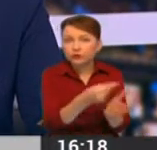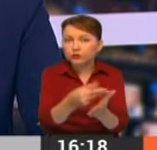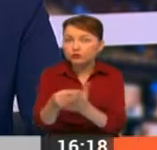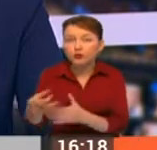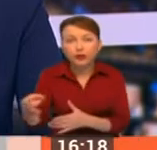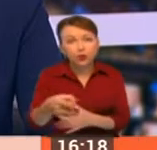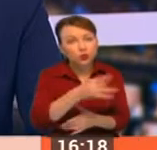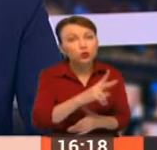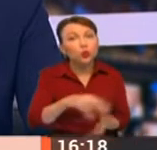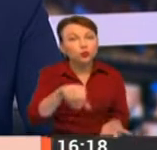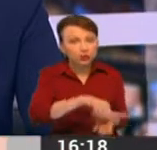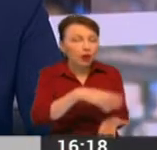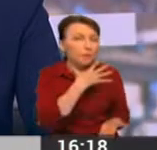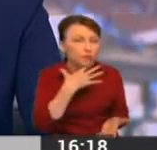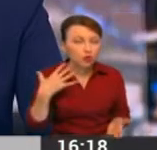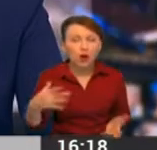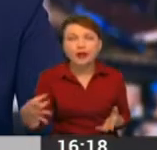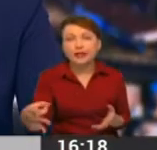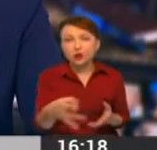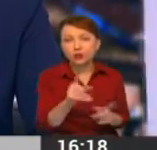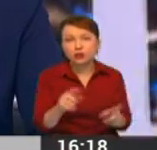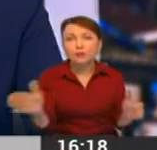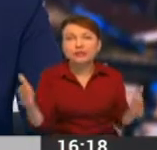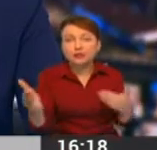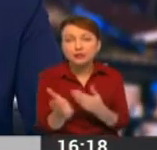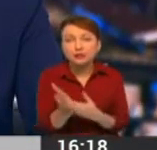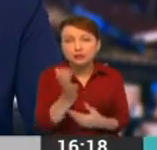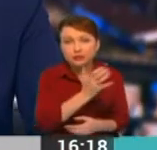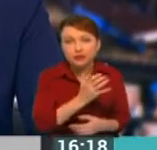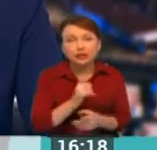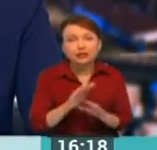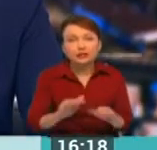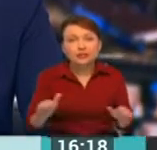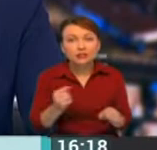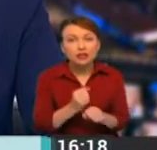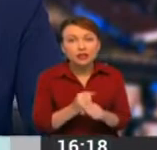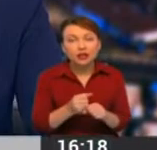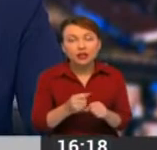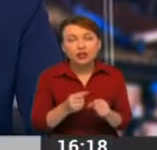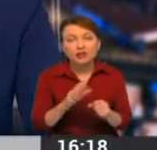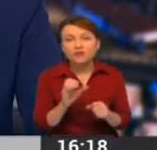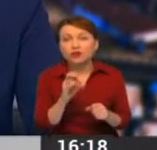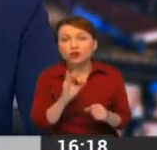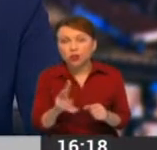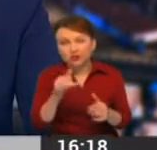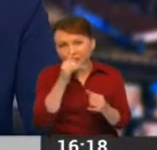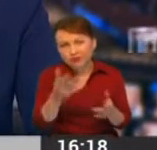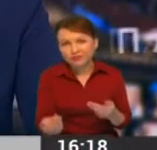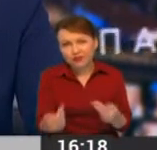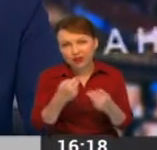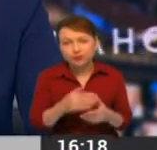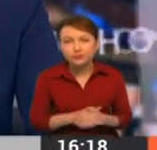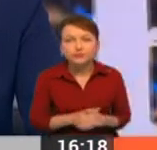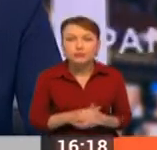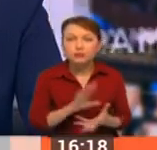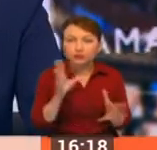что участвовало много регионов, и даже нам посылки присылали из передовой дети, которые делали венки, не могли приехать и присылали. Они тоже в это